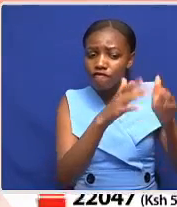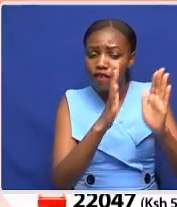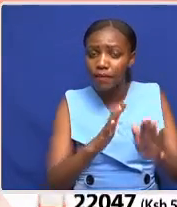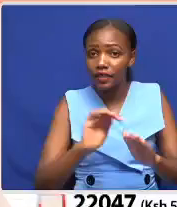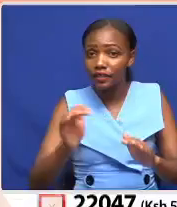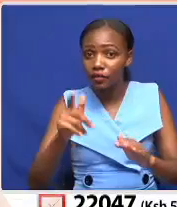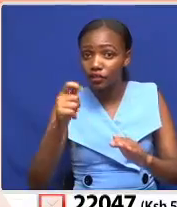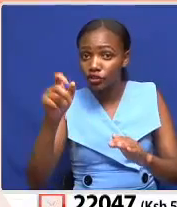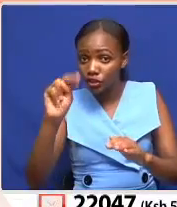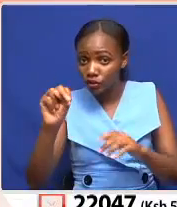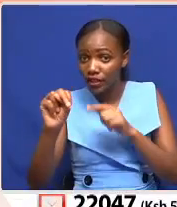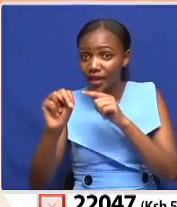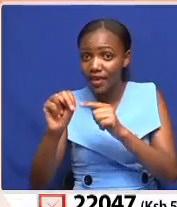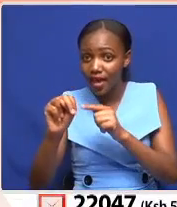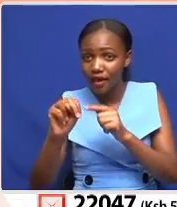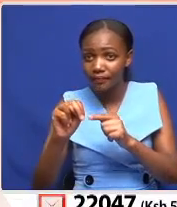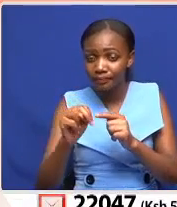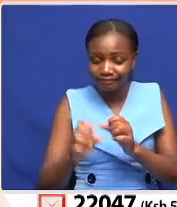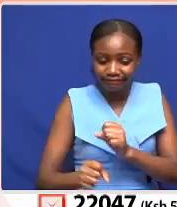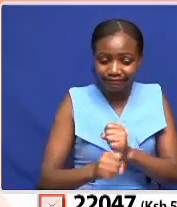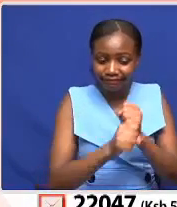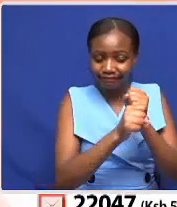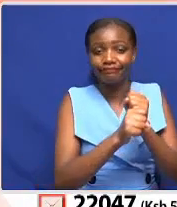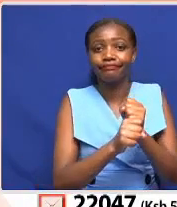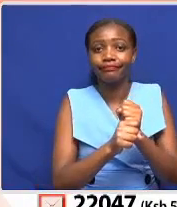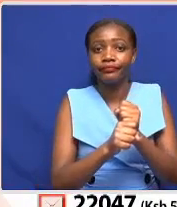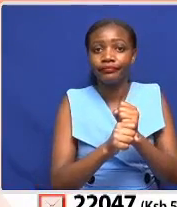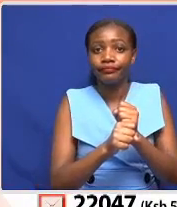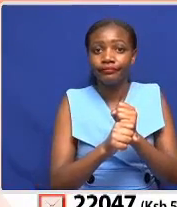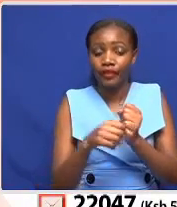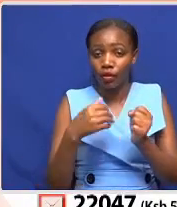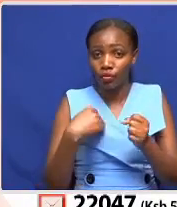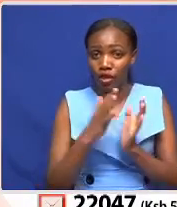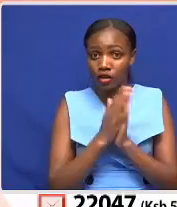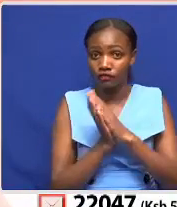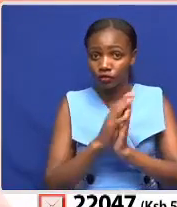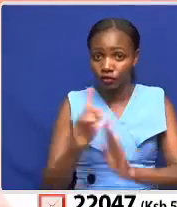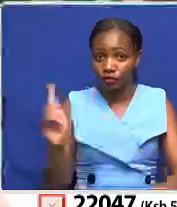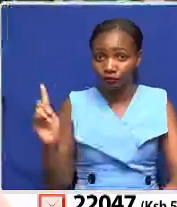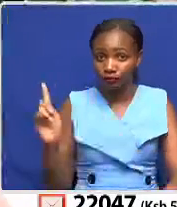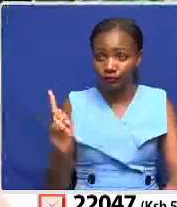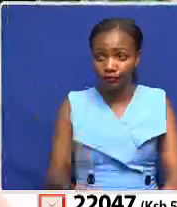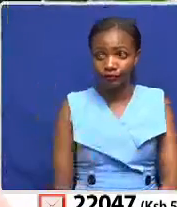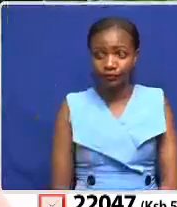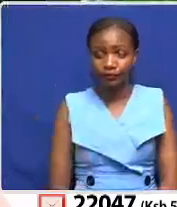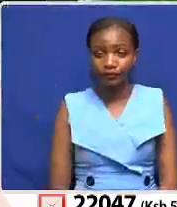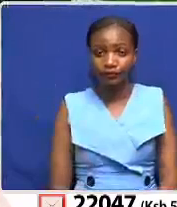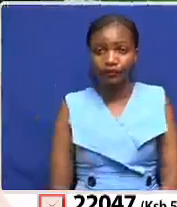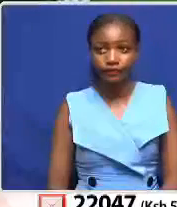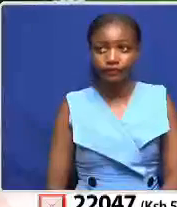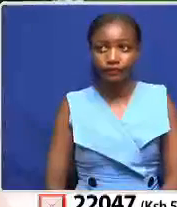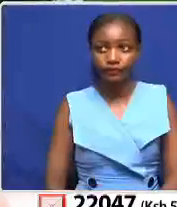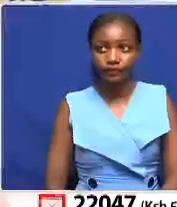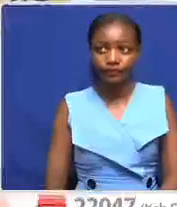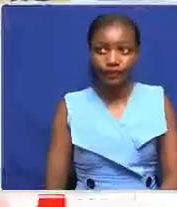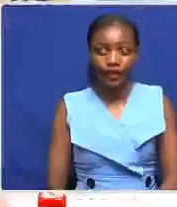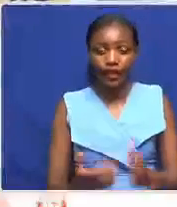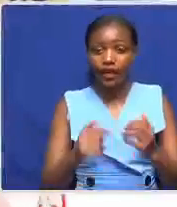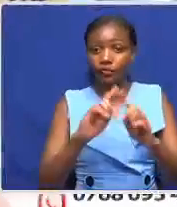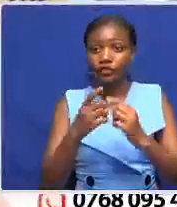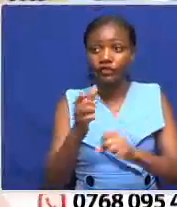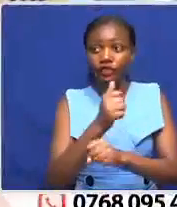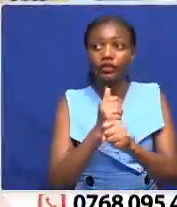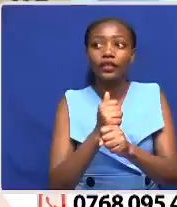kaunti ya Trans Nzoia wamepigwa jeki. Mwanahabari wetu Boniface Barasa anaarifu. Hali hiyo imelazimu mashirika